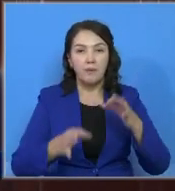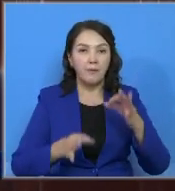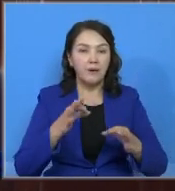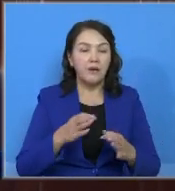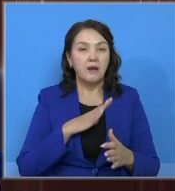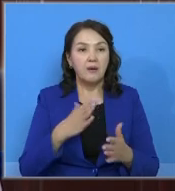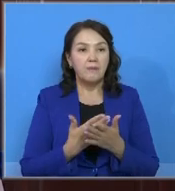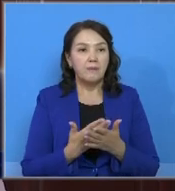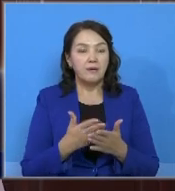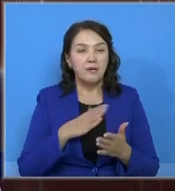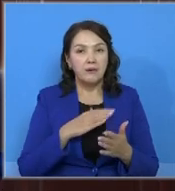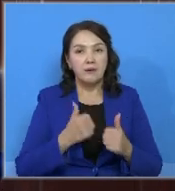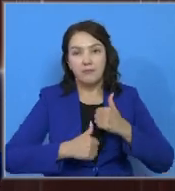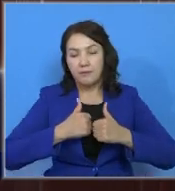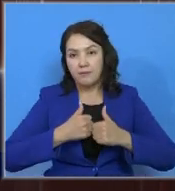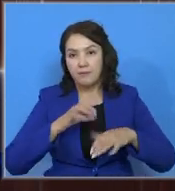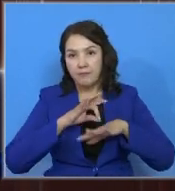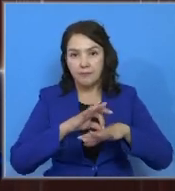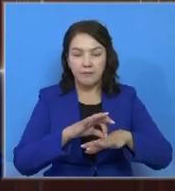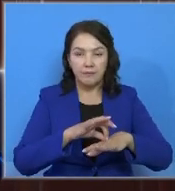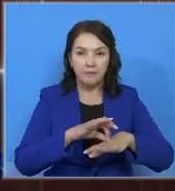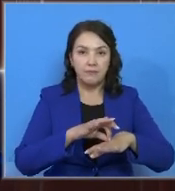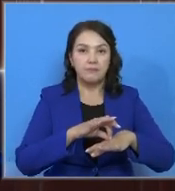из требований этого конкурса является прохождение,